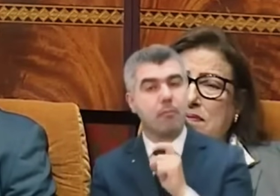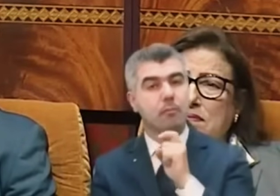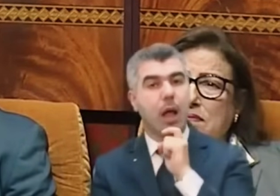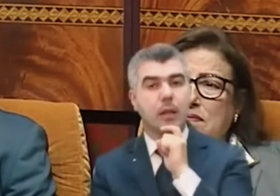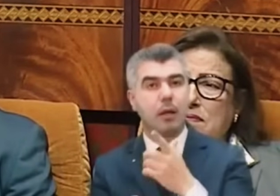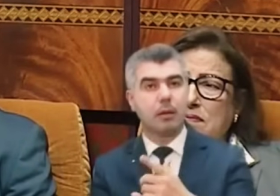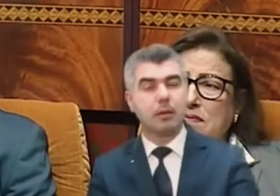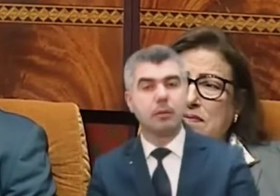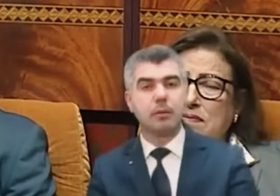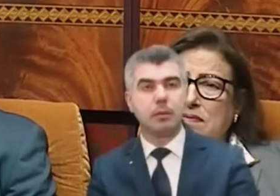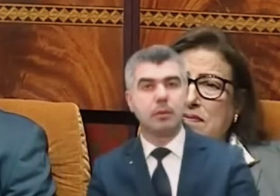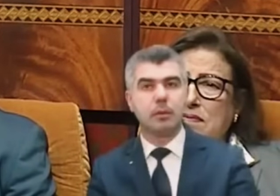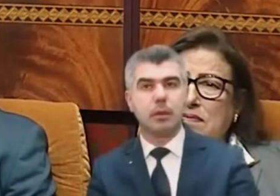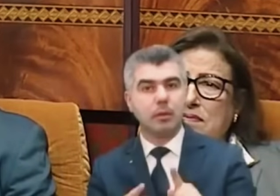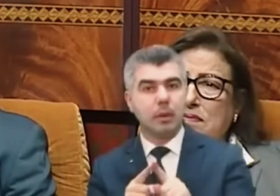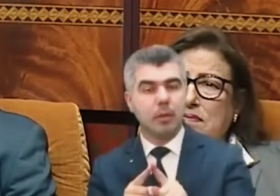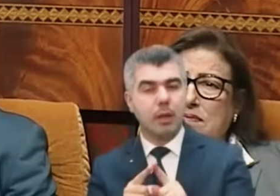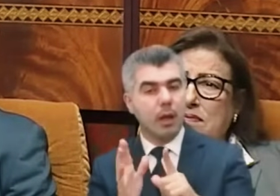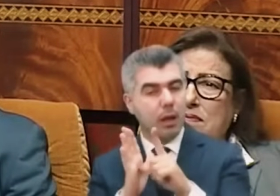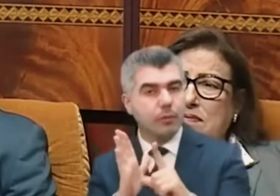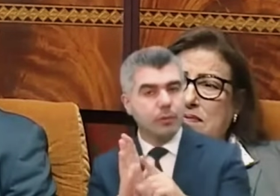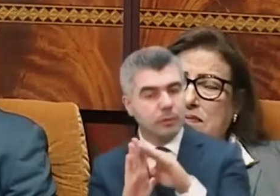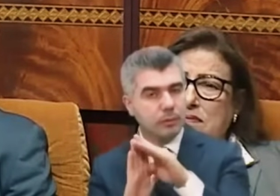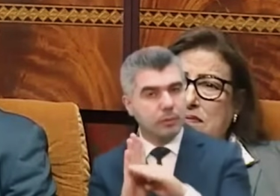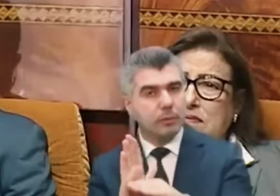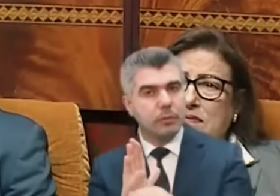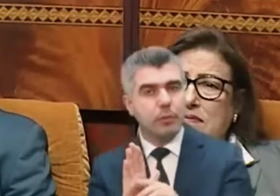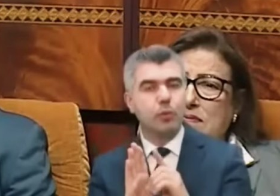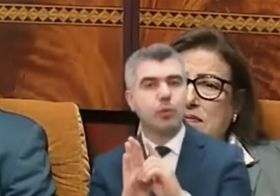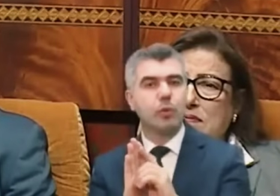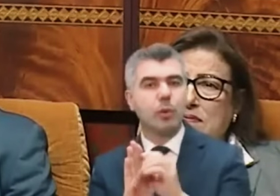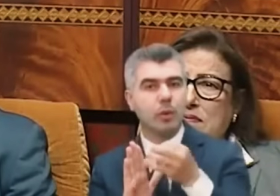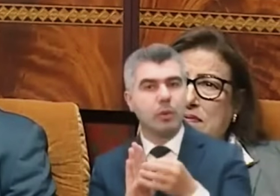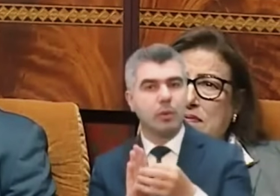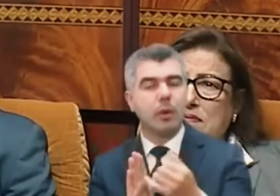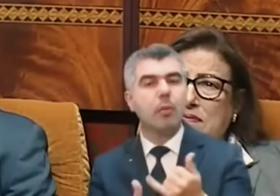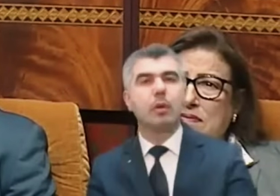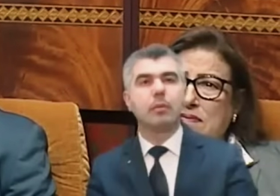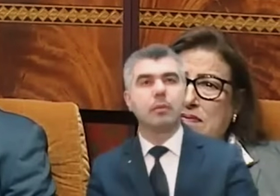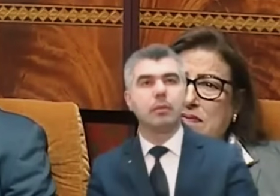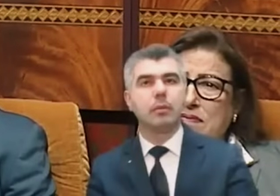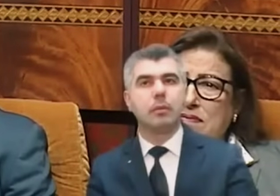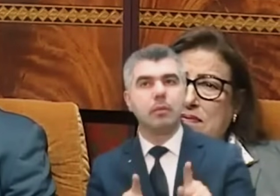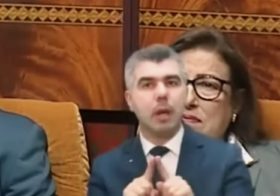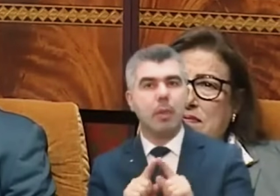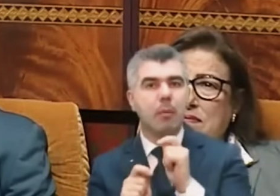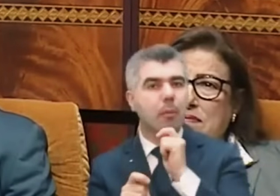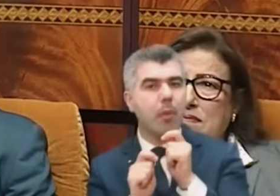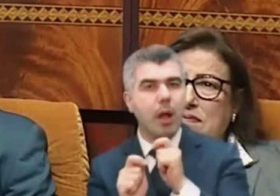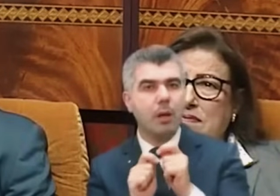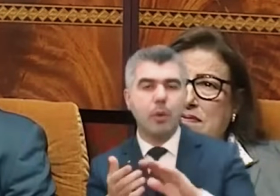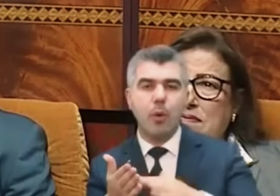تفعيل يعني مقتضيات النظام الداخلي والدستور بخصوص مناقشة